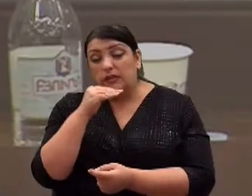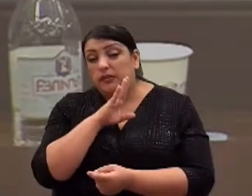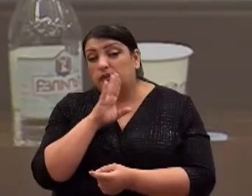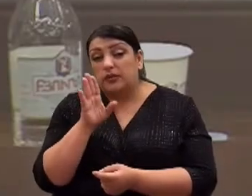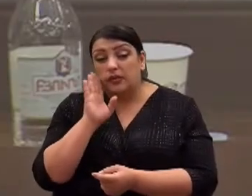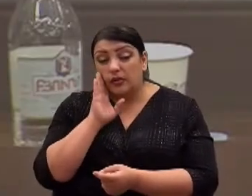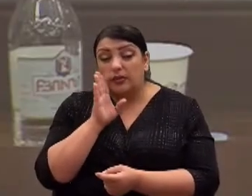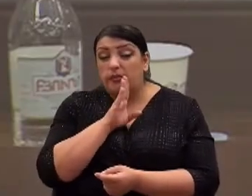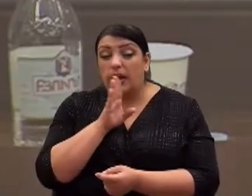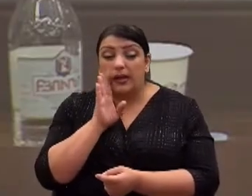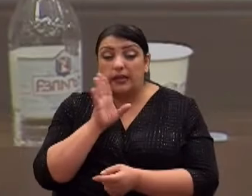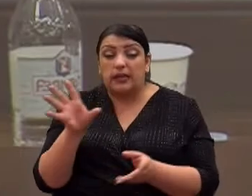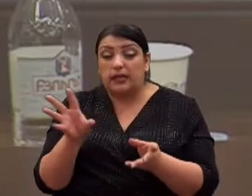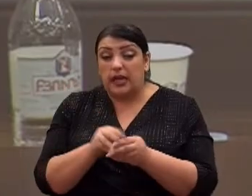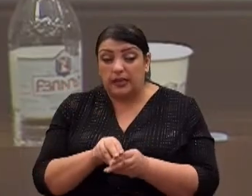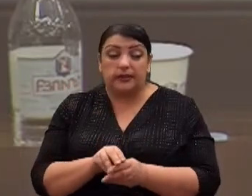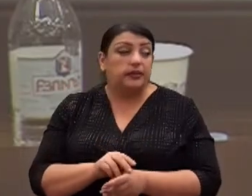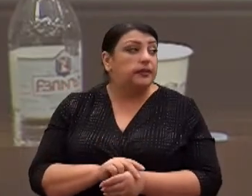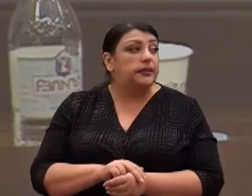մայրերի հետ,